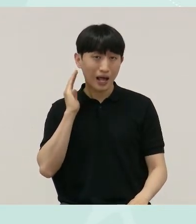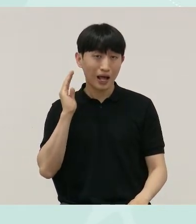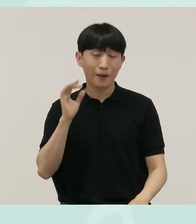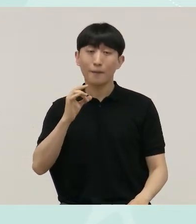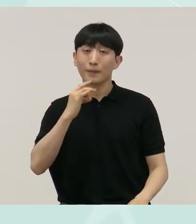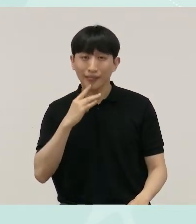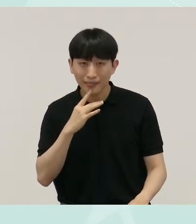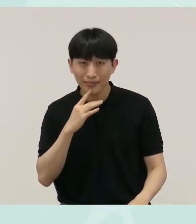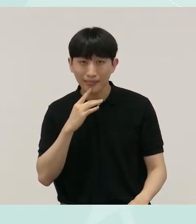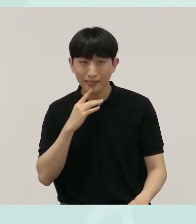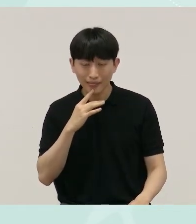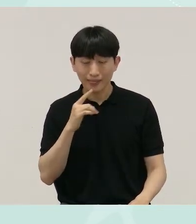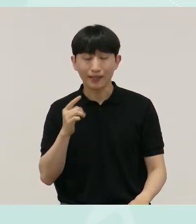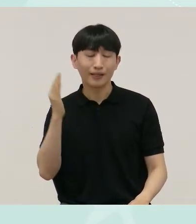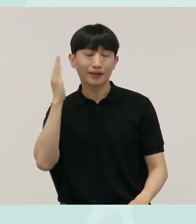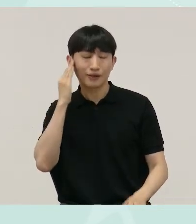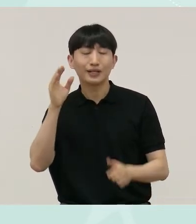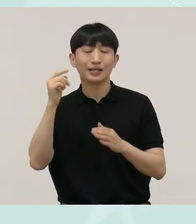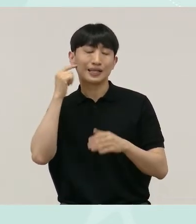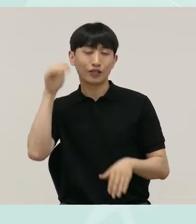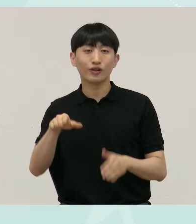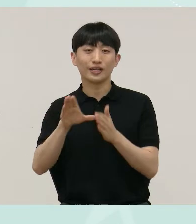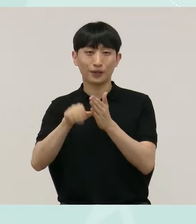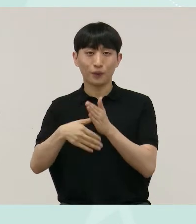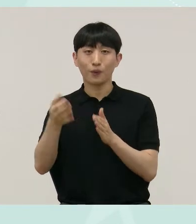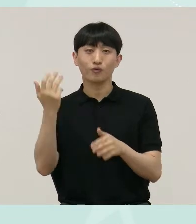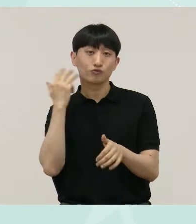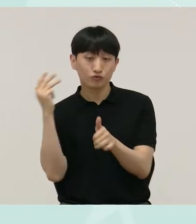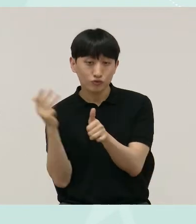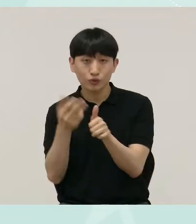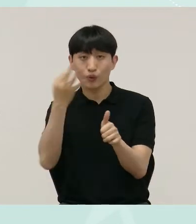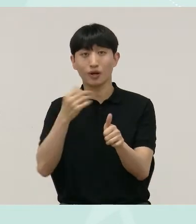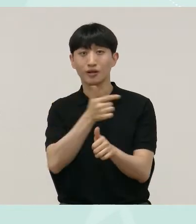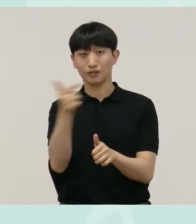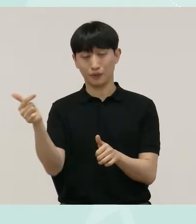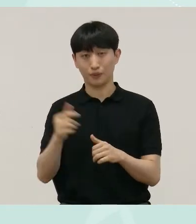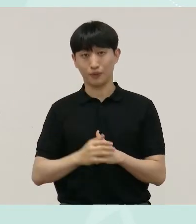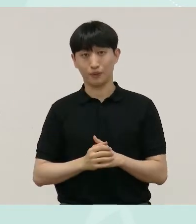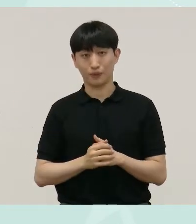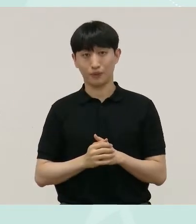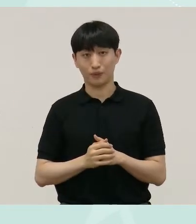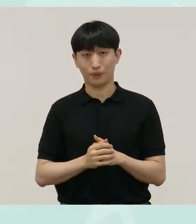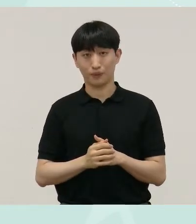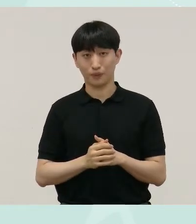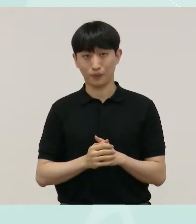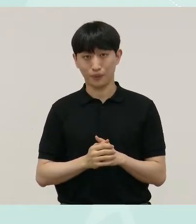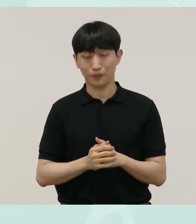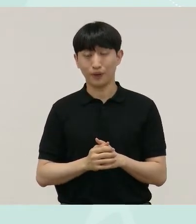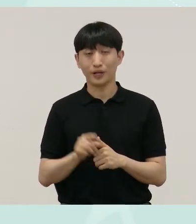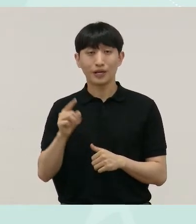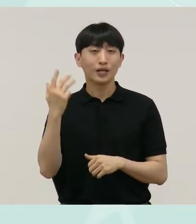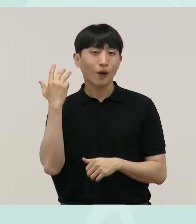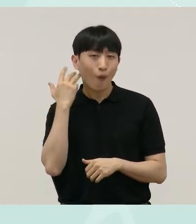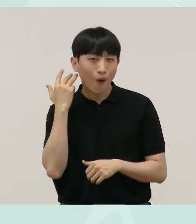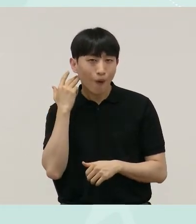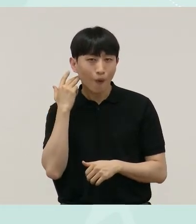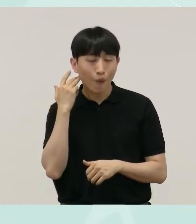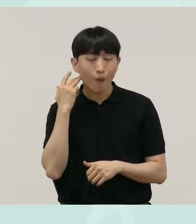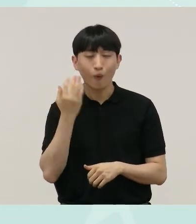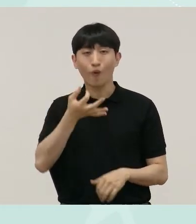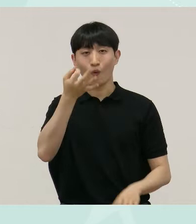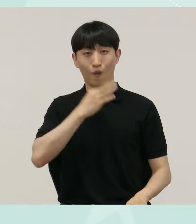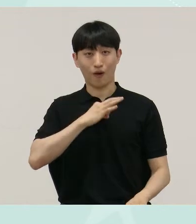다음에 저주파 잔청이 매우 많이 남아있는 저음역대 잔청이 있는 스키슬롭까지도 이런 인공호흡의 수술의 적응증이 확대가